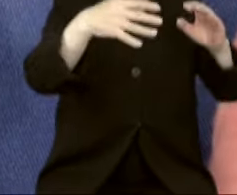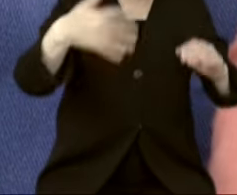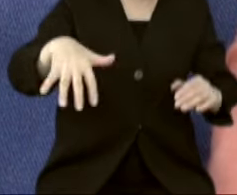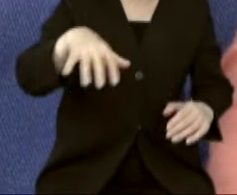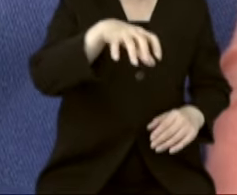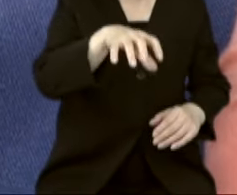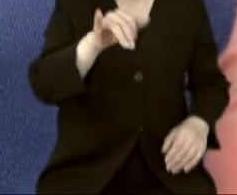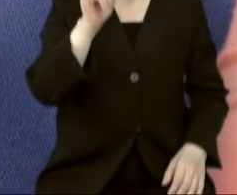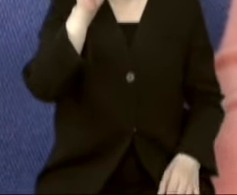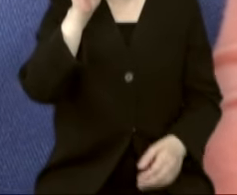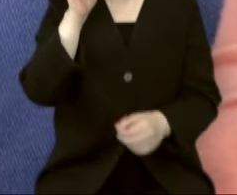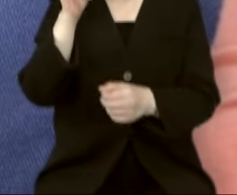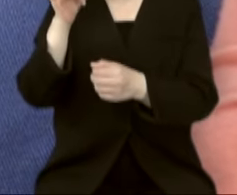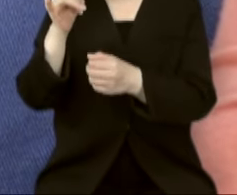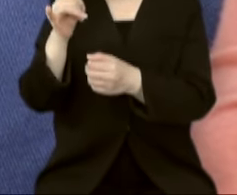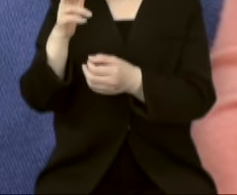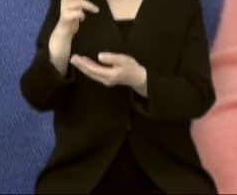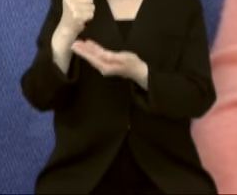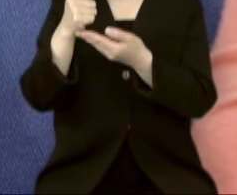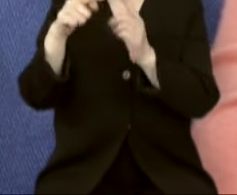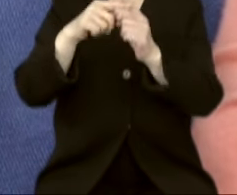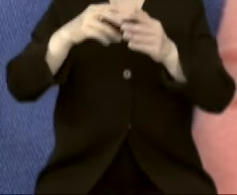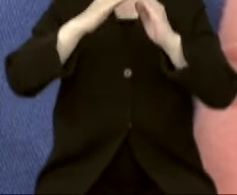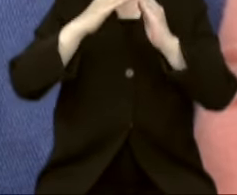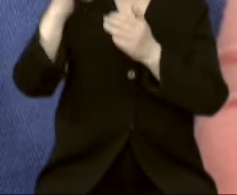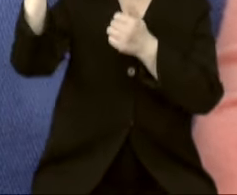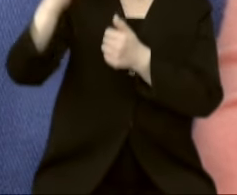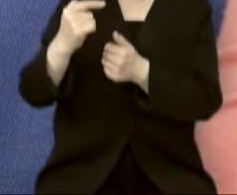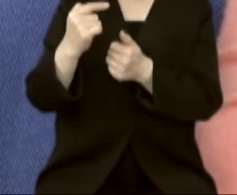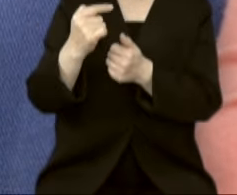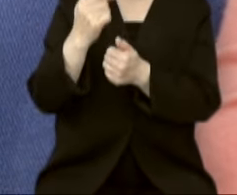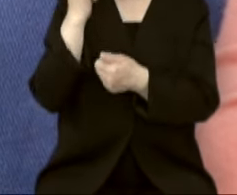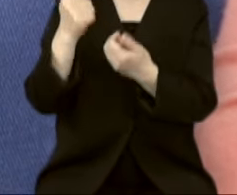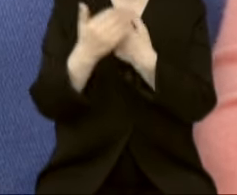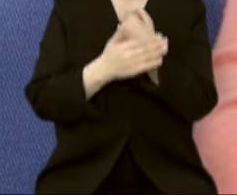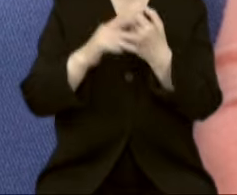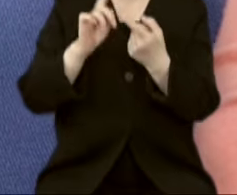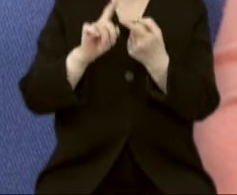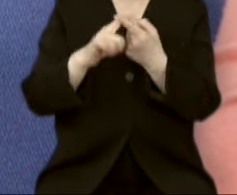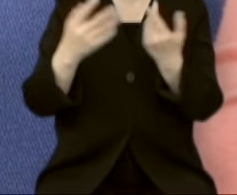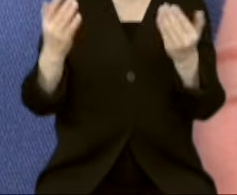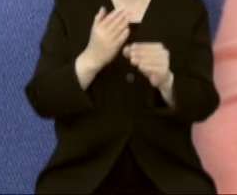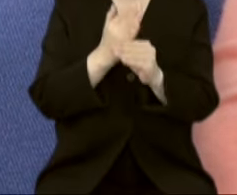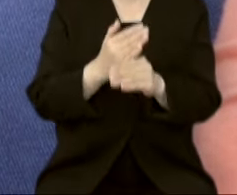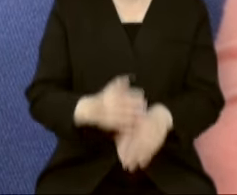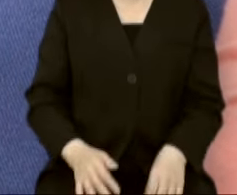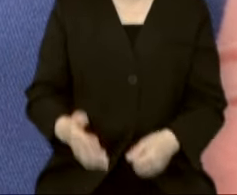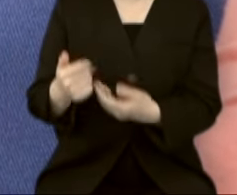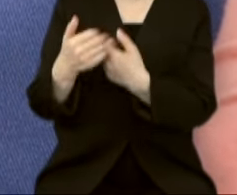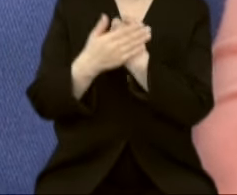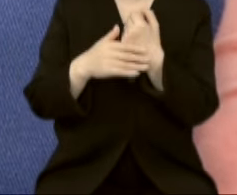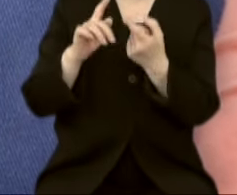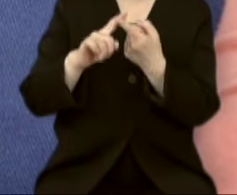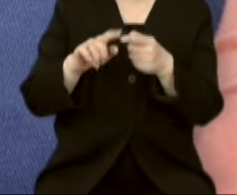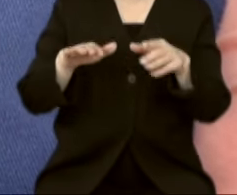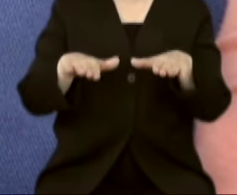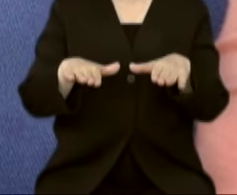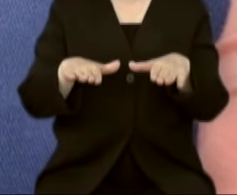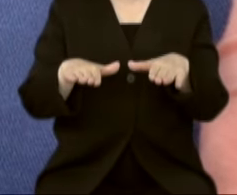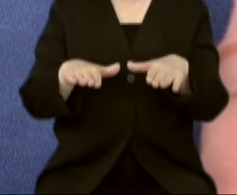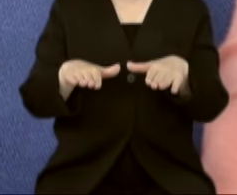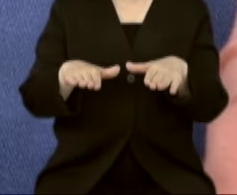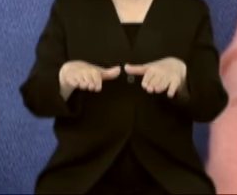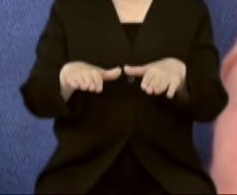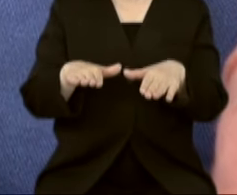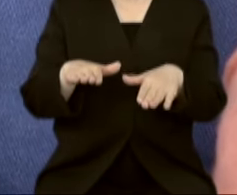자리에 주님의 기회를 세워라. 네. 그리고 하나님 은혜로 그 일을 하고 있어요. 주님의 은혜로 지금은